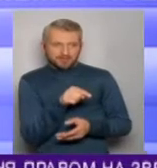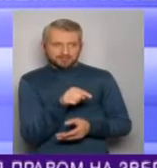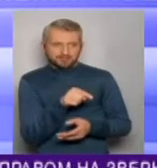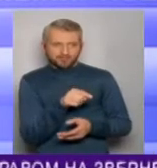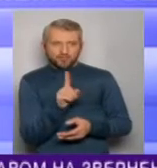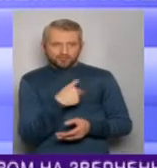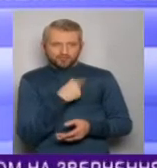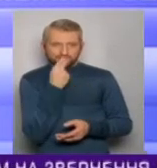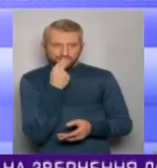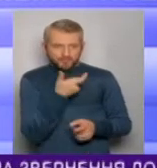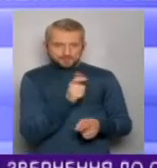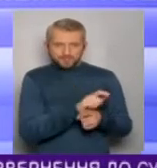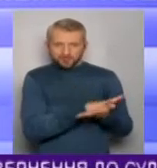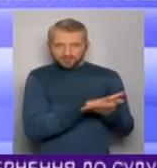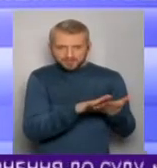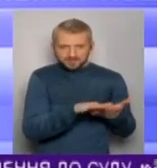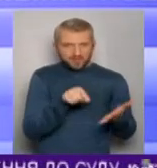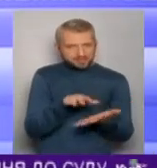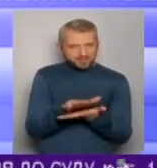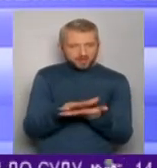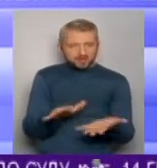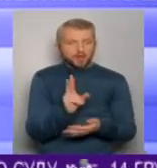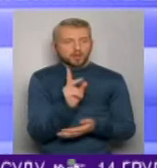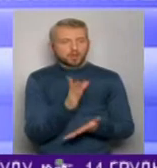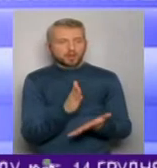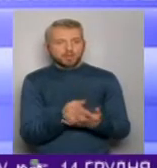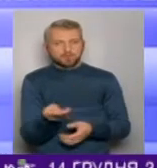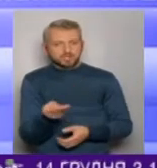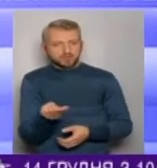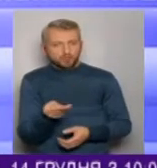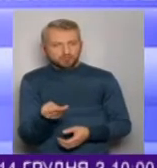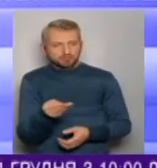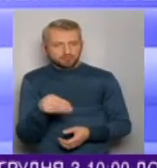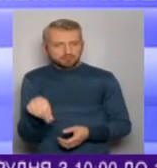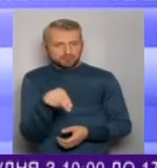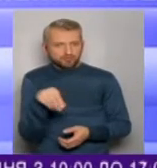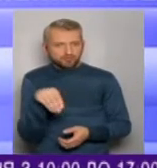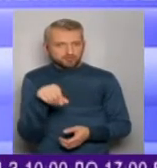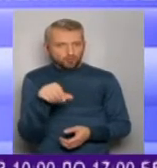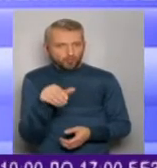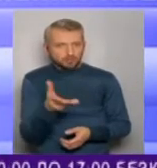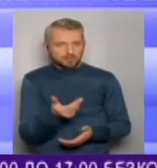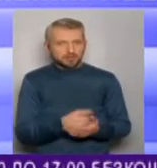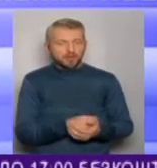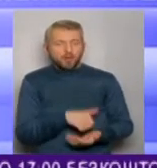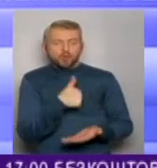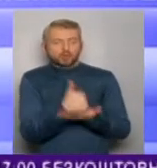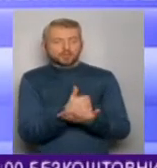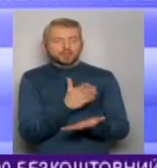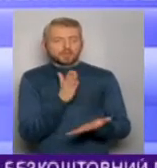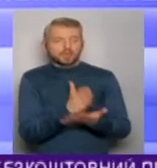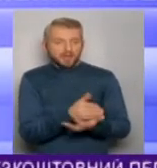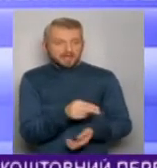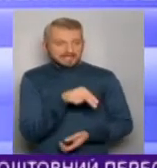От. І друге питання серйозним градієнтом – це є пісок. Значить, тому основними є